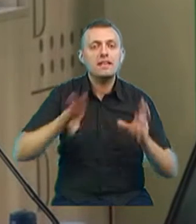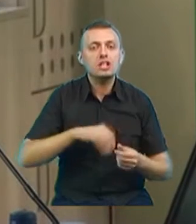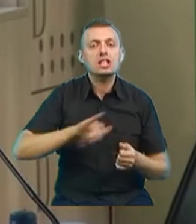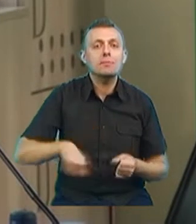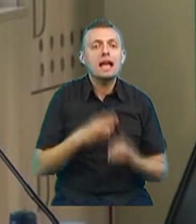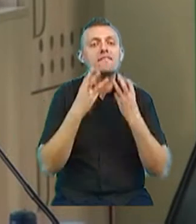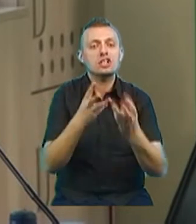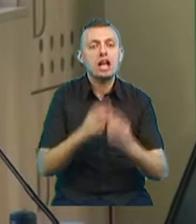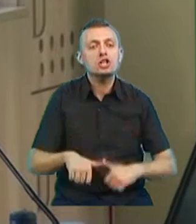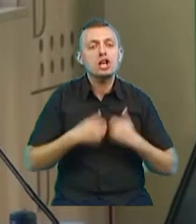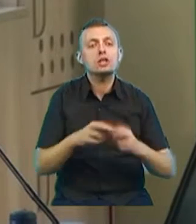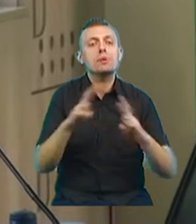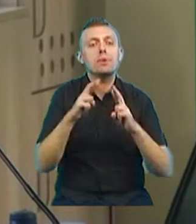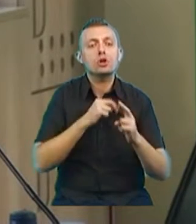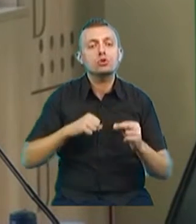z firmą Vibraun,